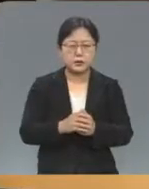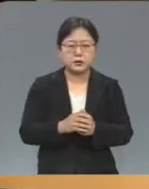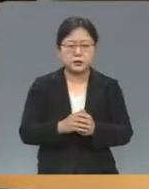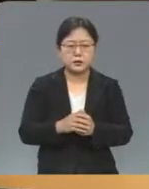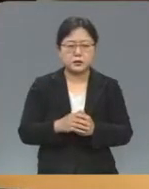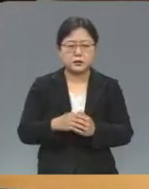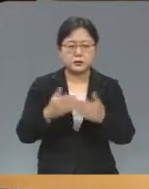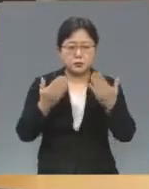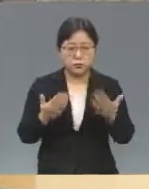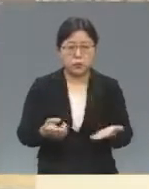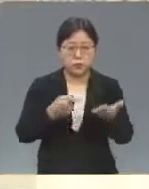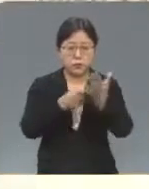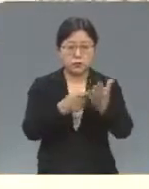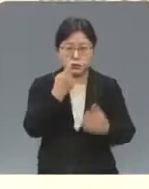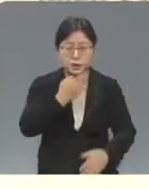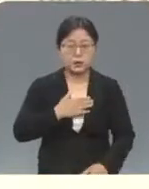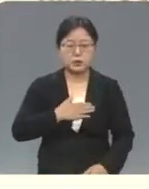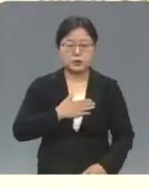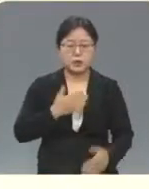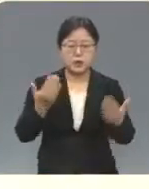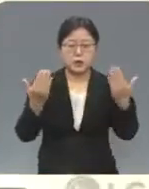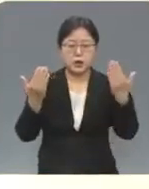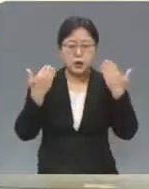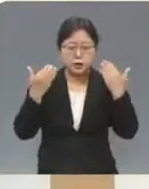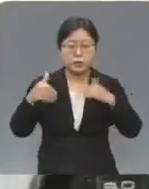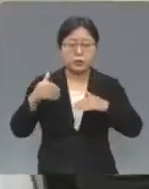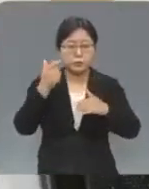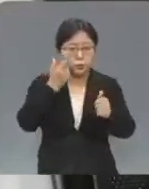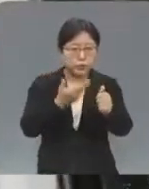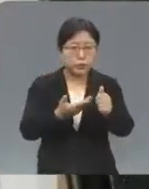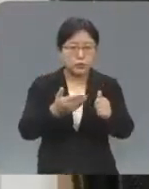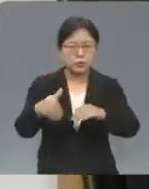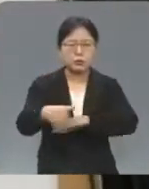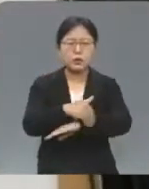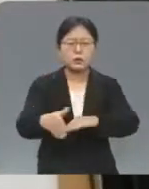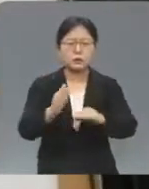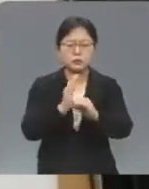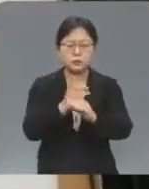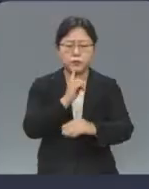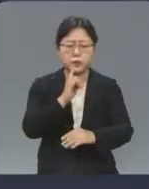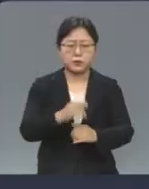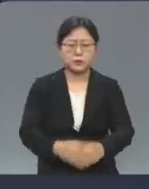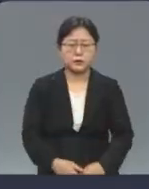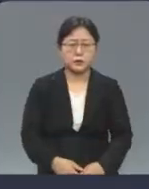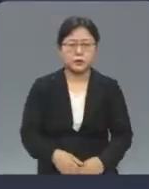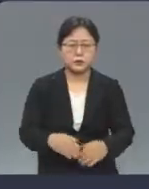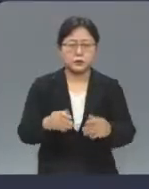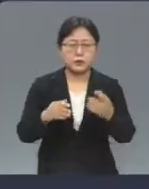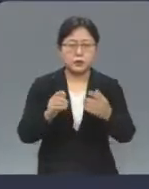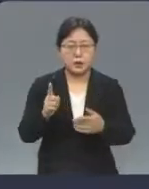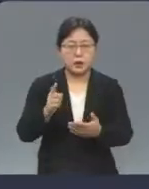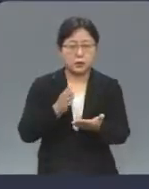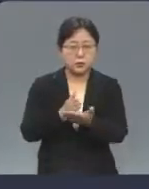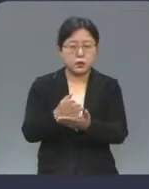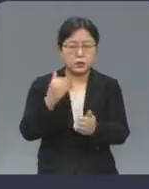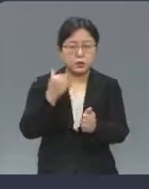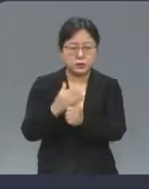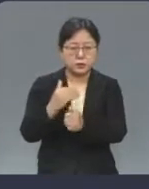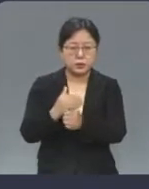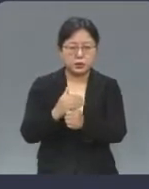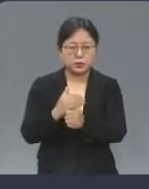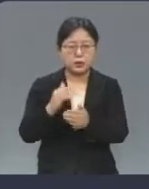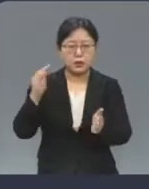이라는게 같이 해 그럼 해서 할 500장은 거 없잖아 삽니다 1 학과에서는 조작된 학생들에게